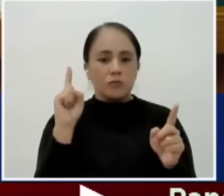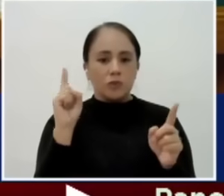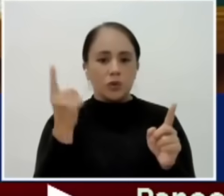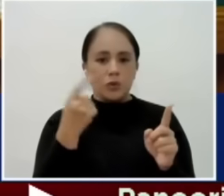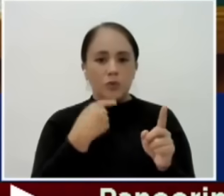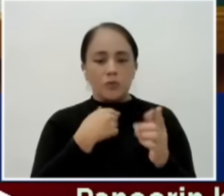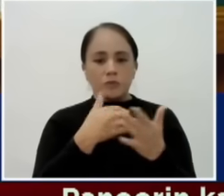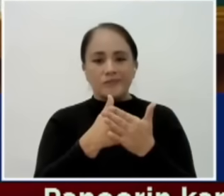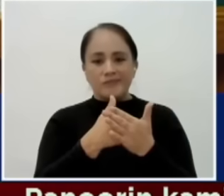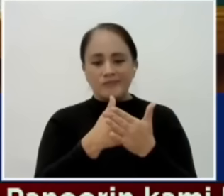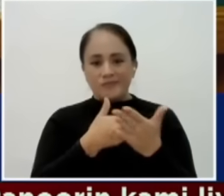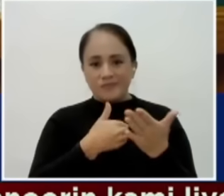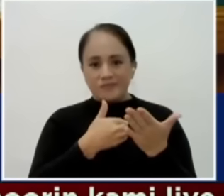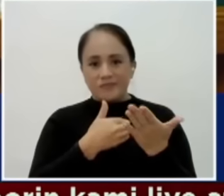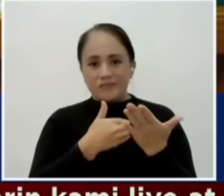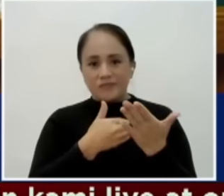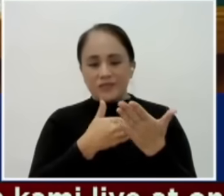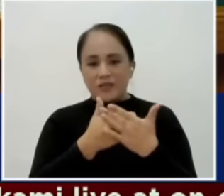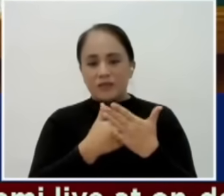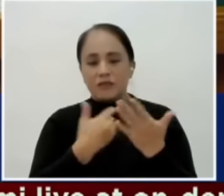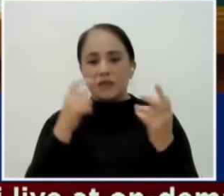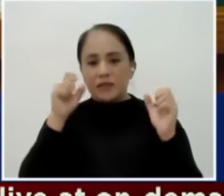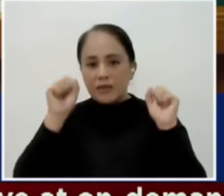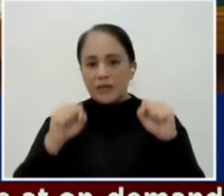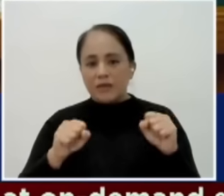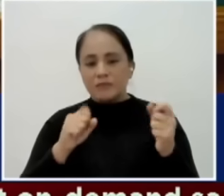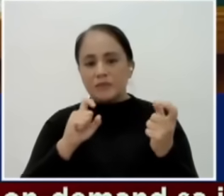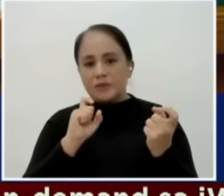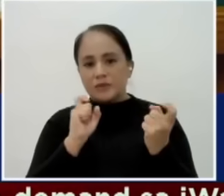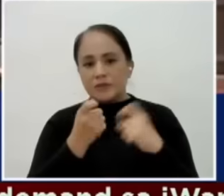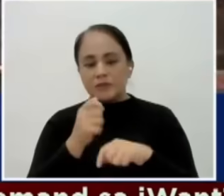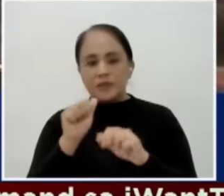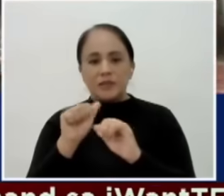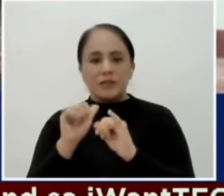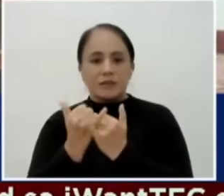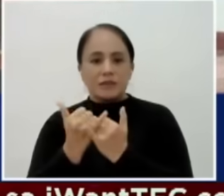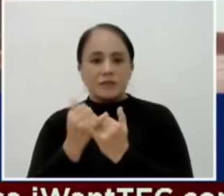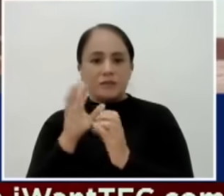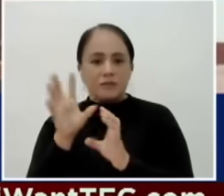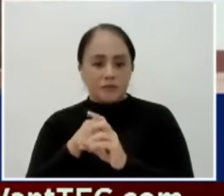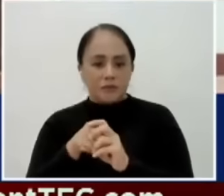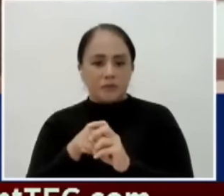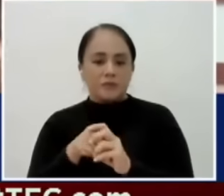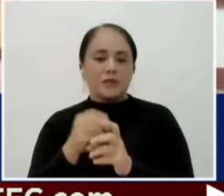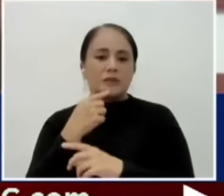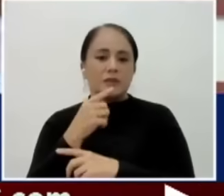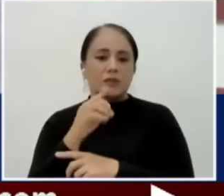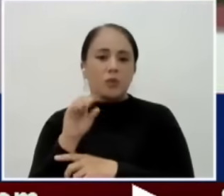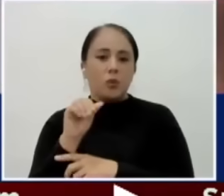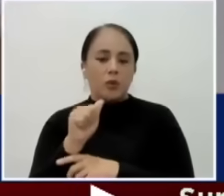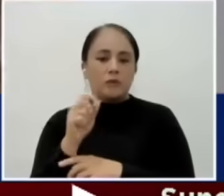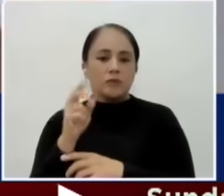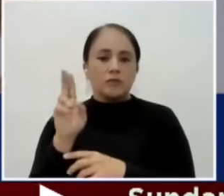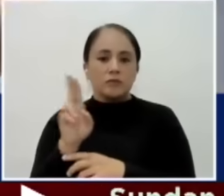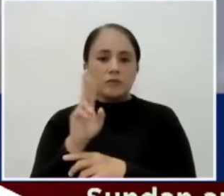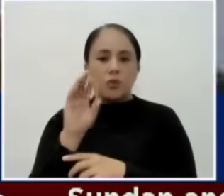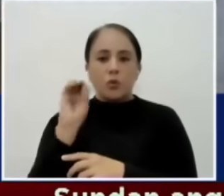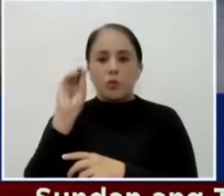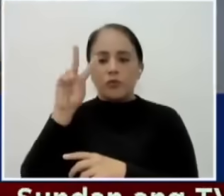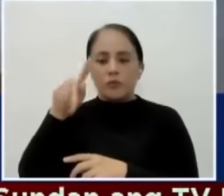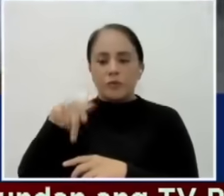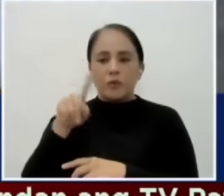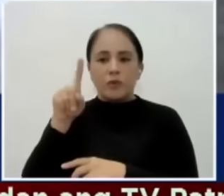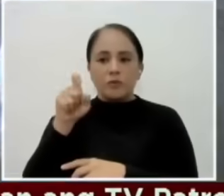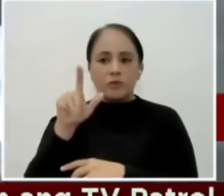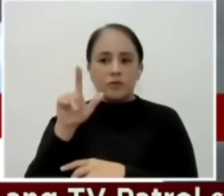preliminary and it could be corrected by the agency involved. Sinabi ng COA na nagastos ng OVP ang 125